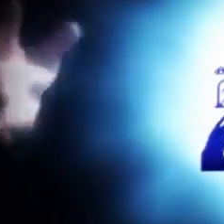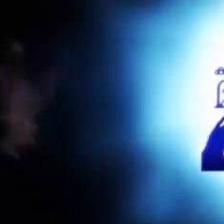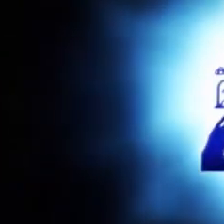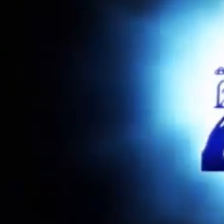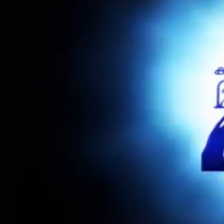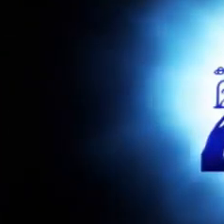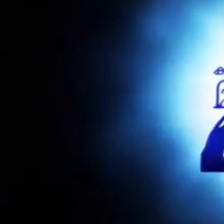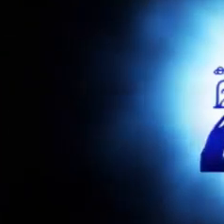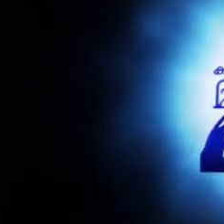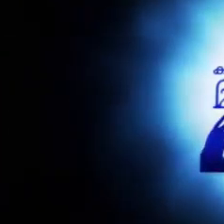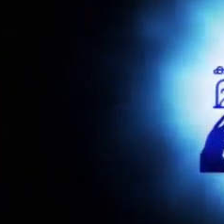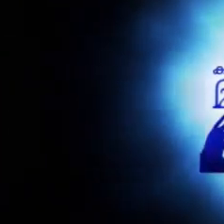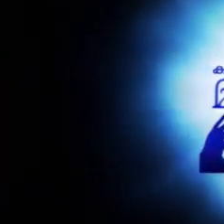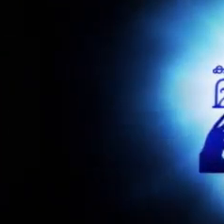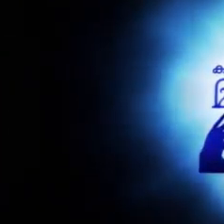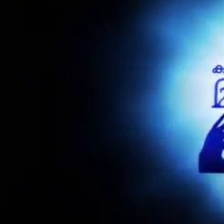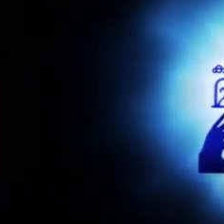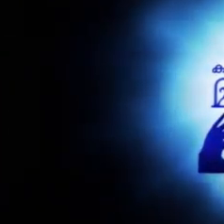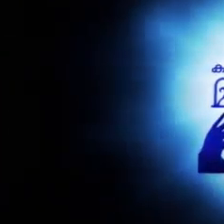ആളുകളുണ്ട്.